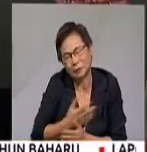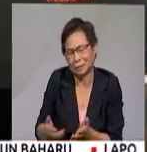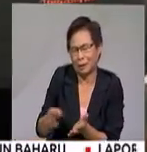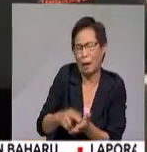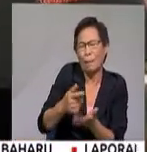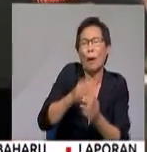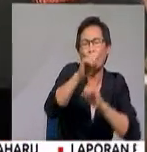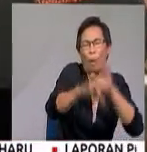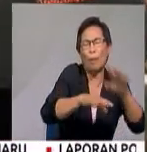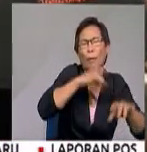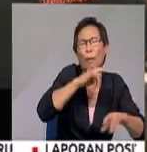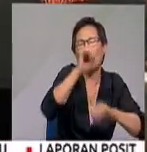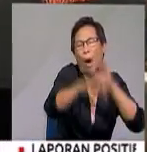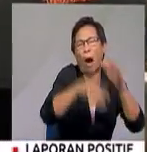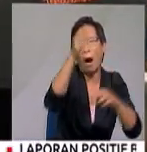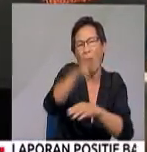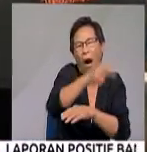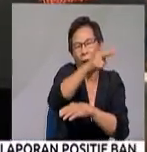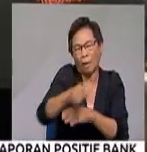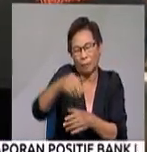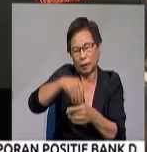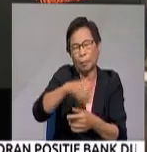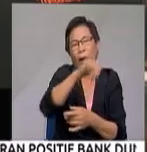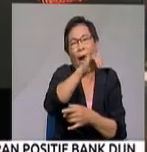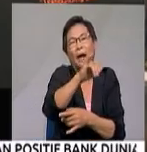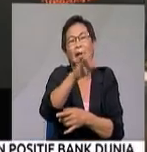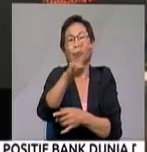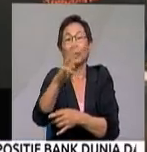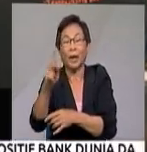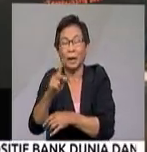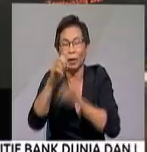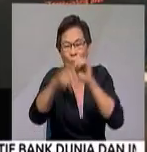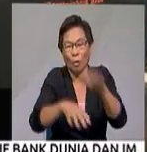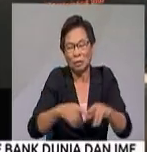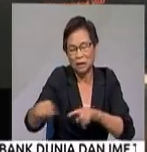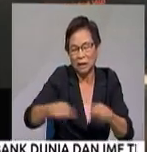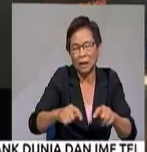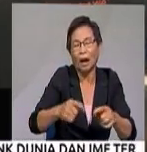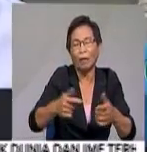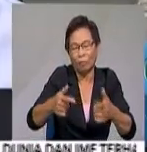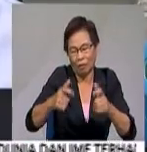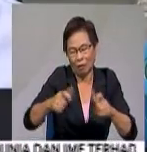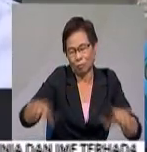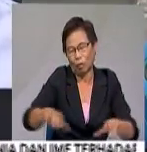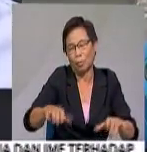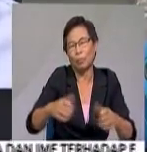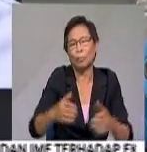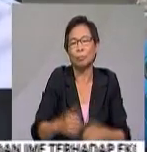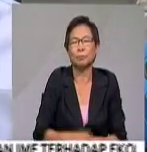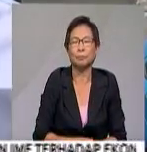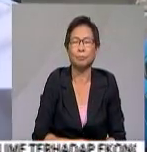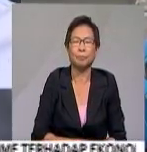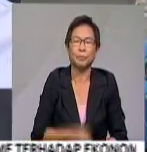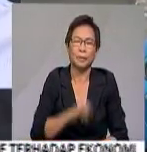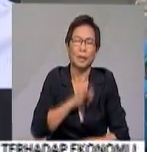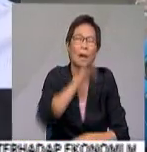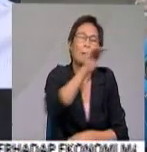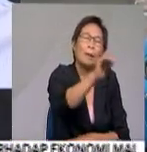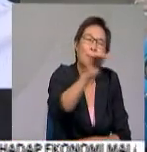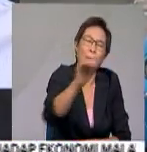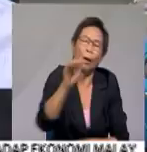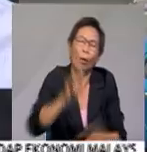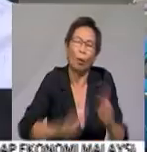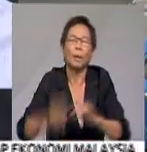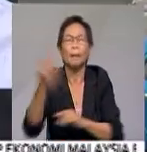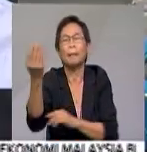kejadian pembuangan sisa secara haram ke loji kumbahan IWK supaya tindakan segera dapat diambil. Tapi saya menyeru orang awam, kalau